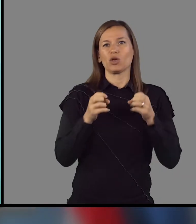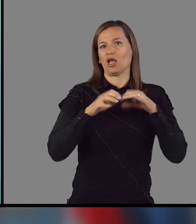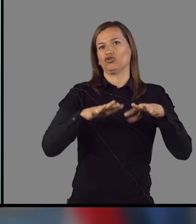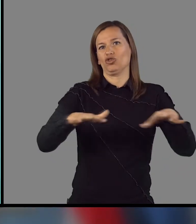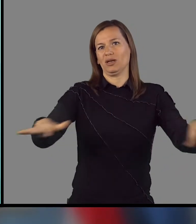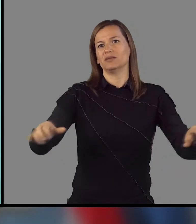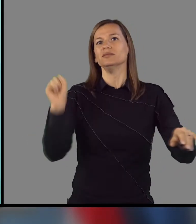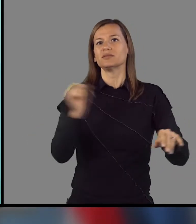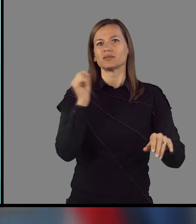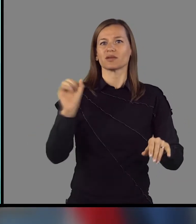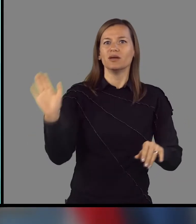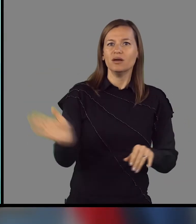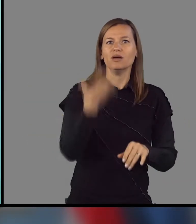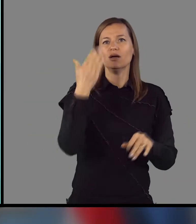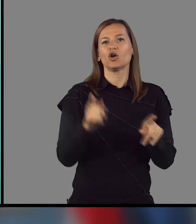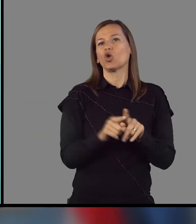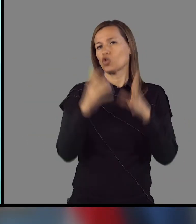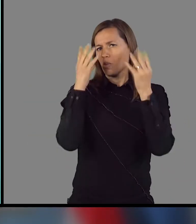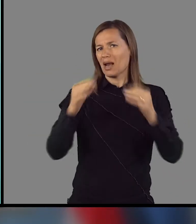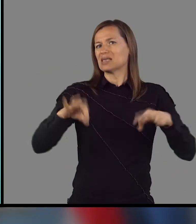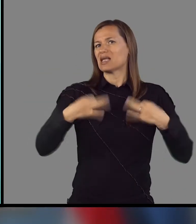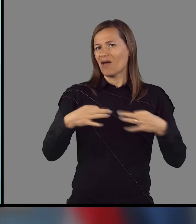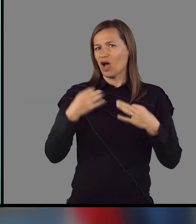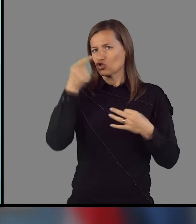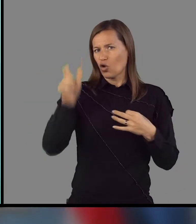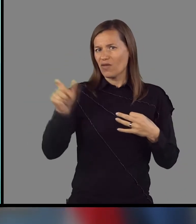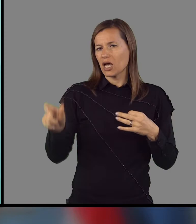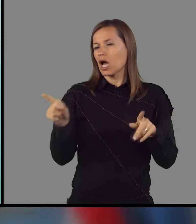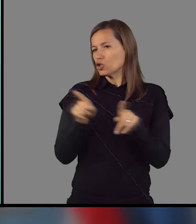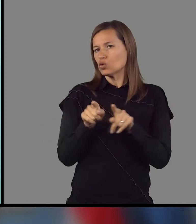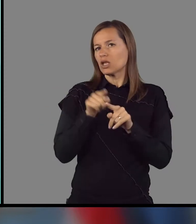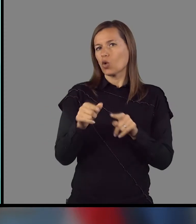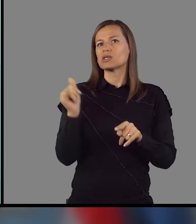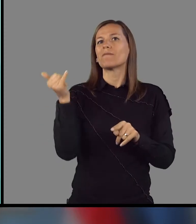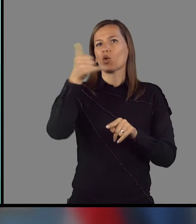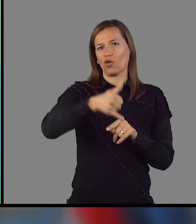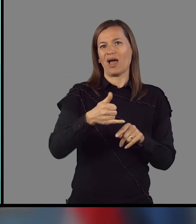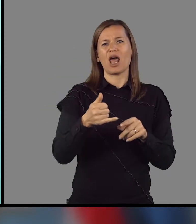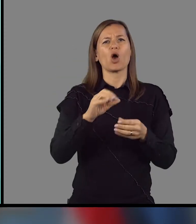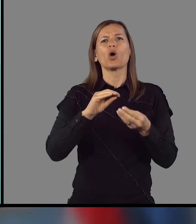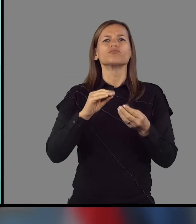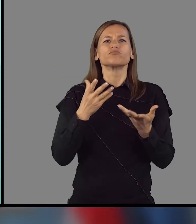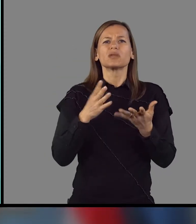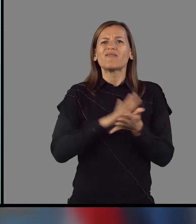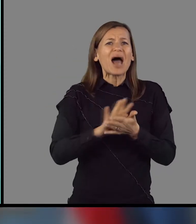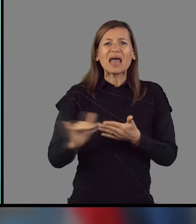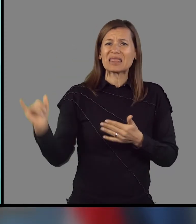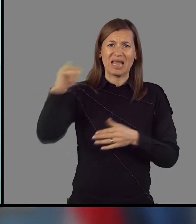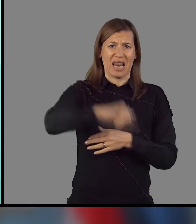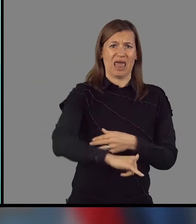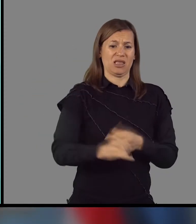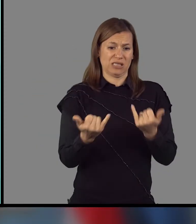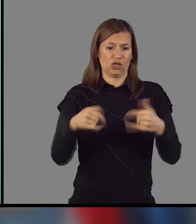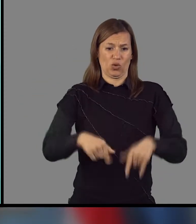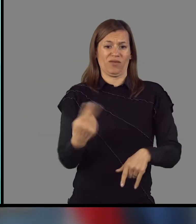moreta trositi. Zato sta bila odpuščena kot normalna zdrava človeka in sta tako tudi potovala s komercialnim letalom in sta tudi tukaj